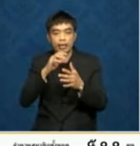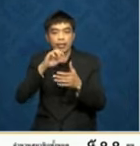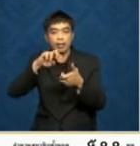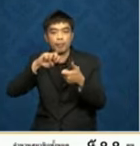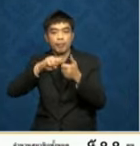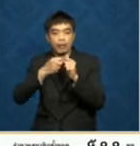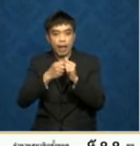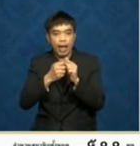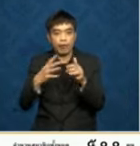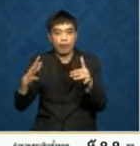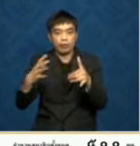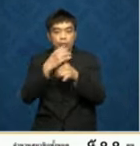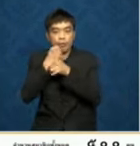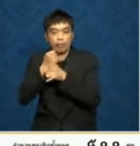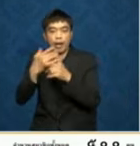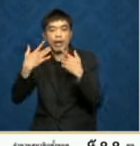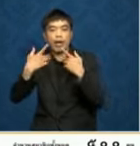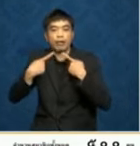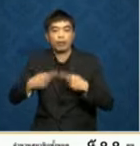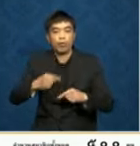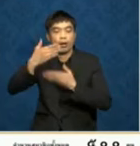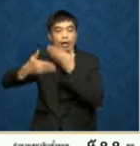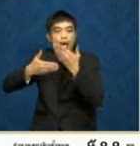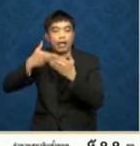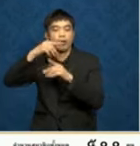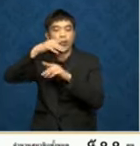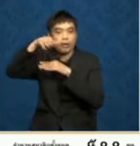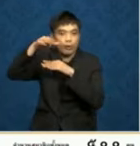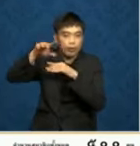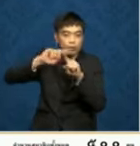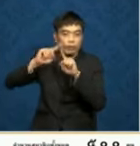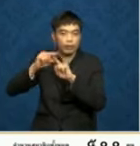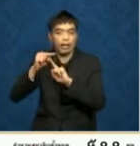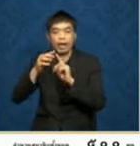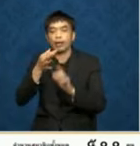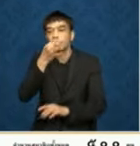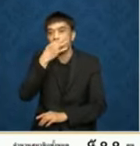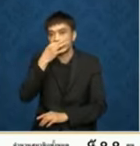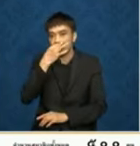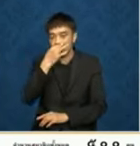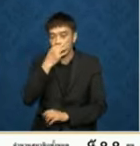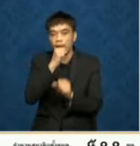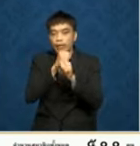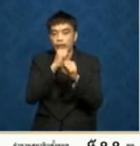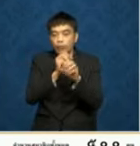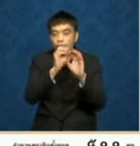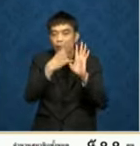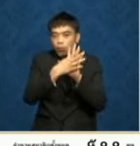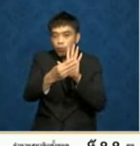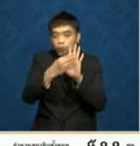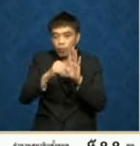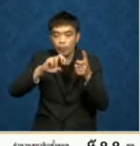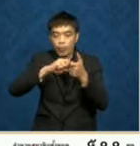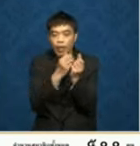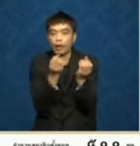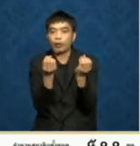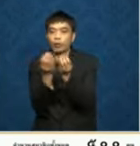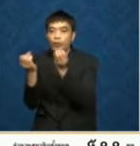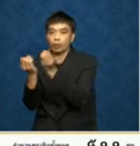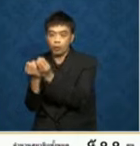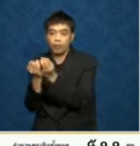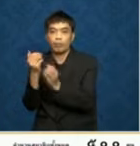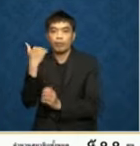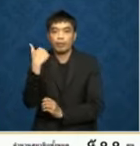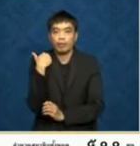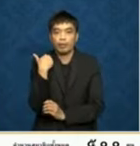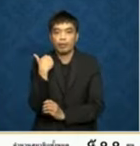าคารโงฟึกงาน เพื่ประโยชน์ของผู้ที่ได้รบความเสยหายแล้็ต่อยอดอาชีพของผู้ที่ได้รผลกระทบต่าง เหล่านั้นส่นงบ